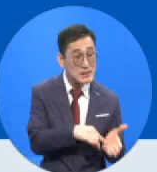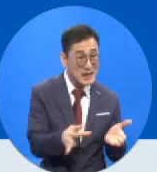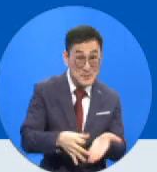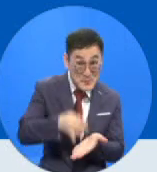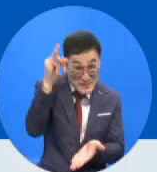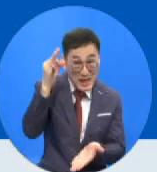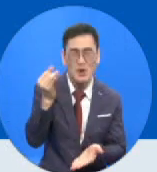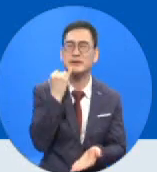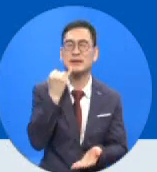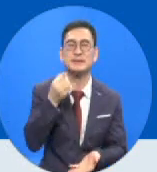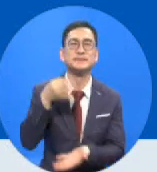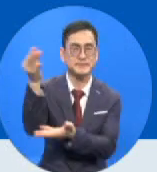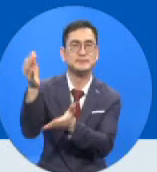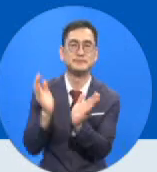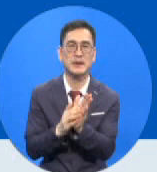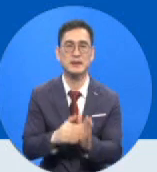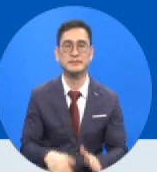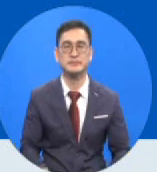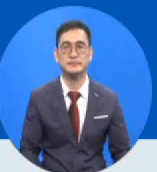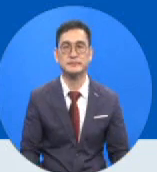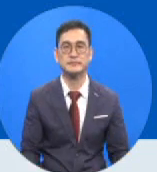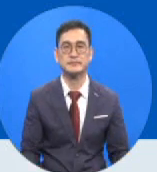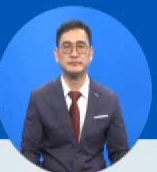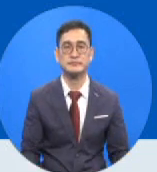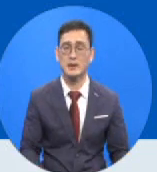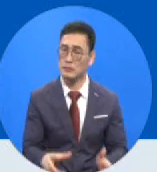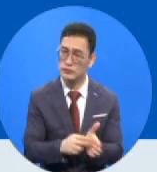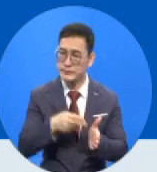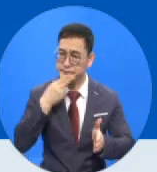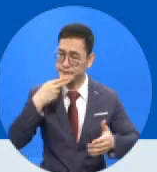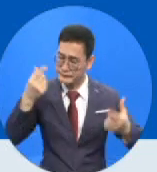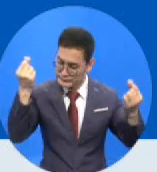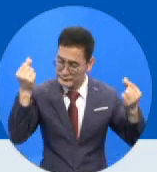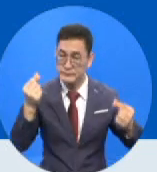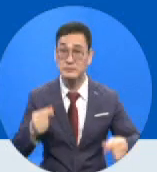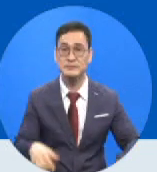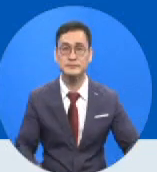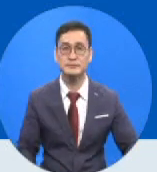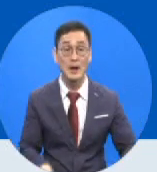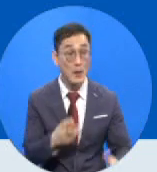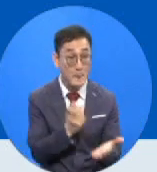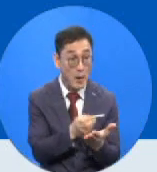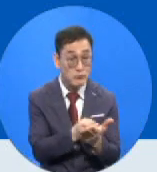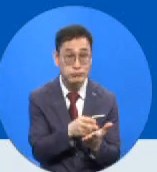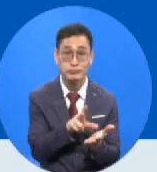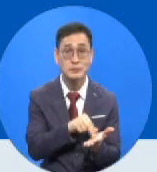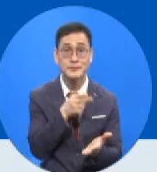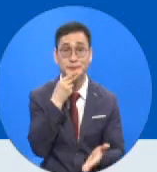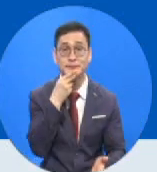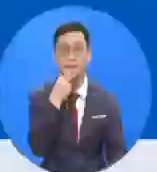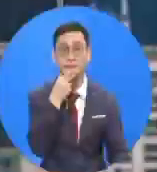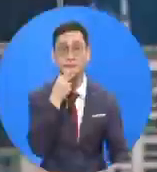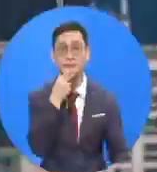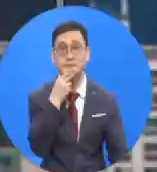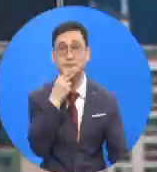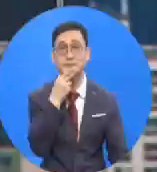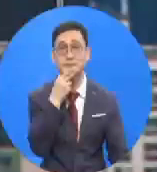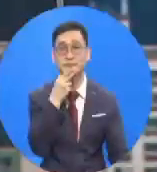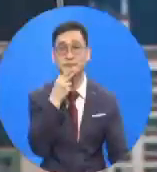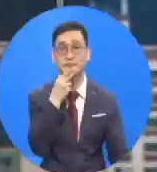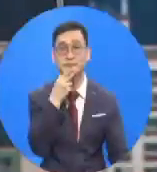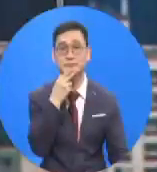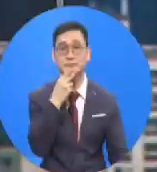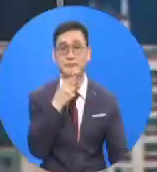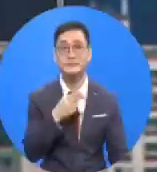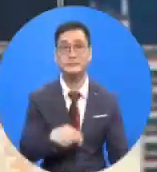모두 납부했다 그래서 이제 문제가 될 건 없다 이런 취재해 명의의 요기서 법적으로 문제는 없어 거에요 뭐 그렇게 이야기